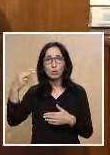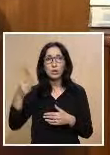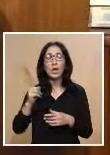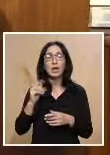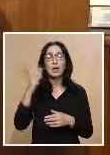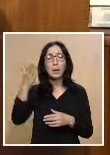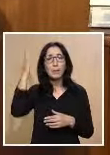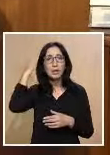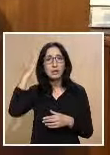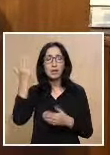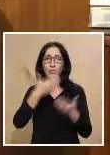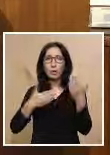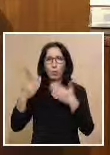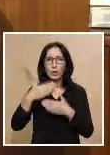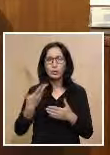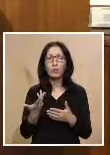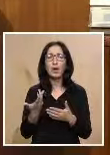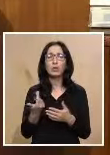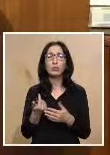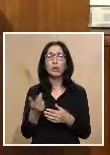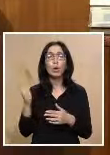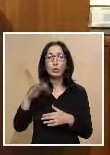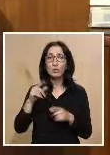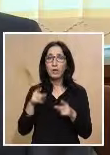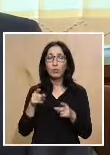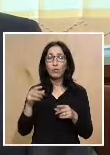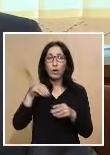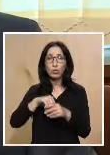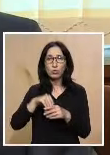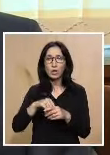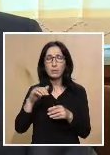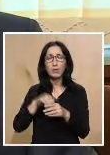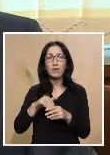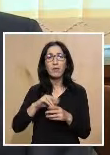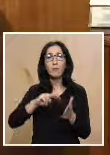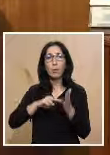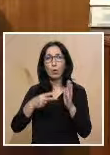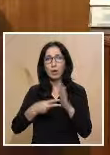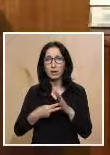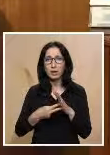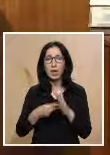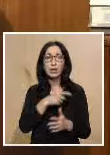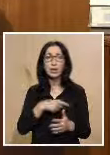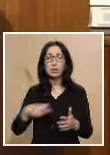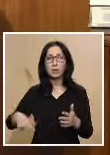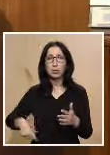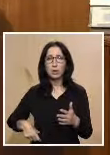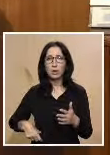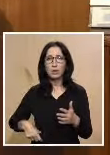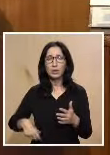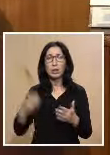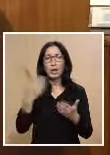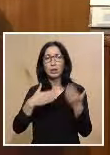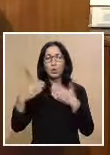към Министерството на образованието и науката. Освен това, участваме в проект към